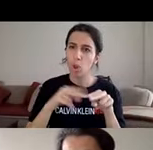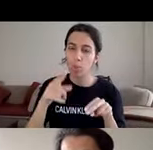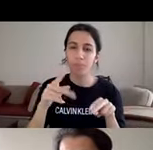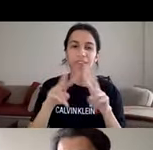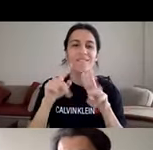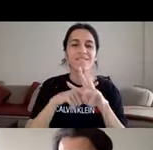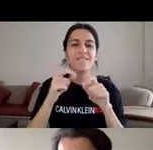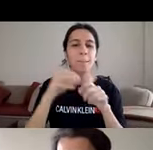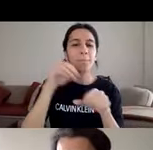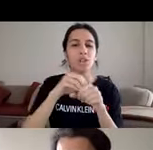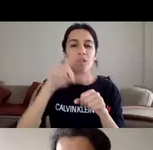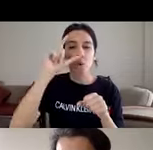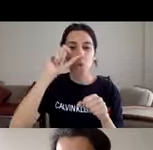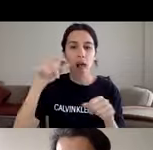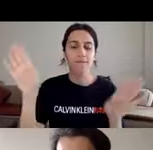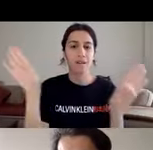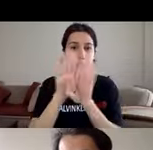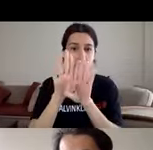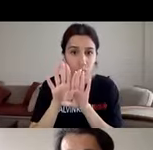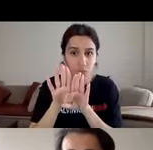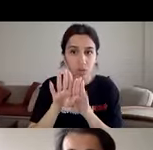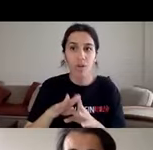kapat dediğinizde fotoğrafın arkasındaki